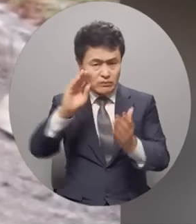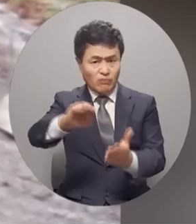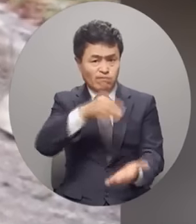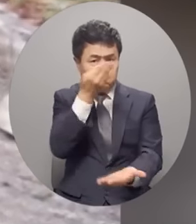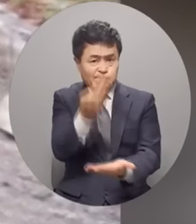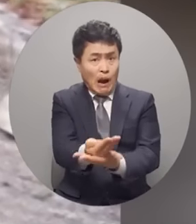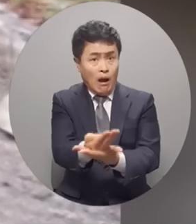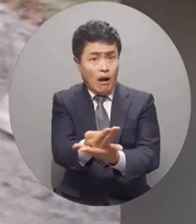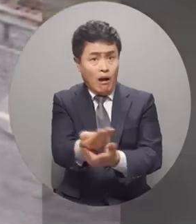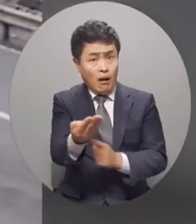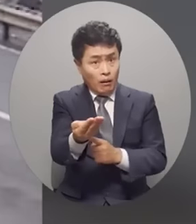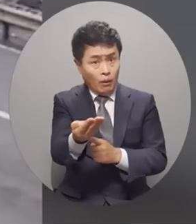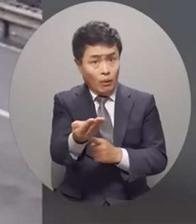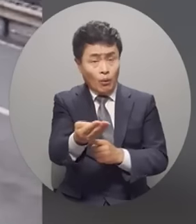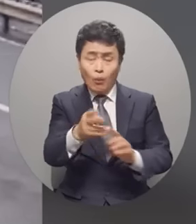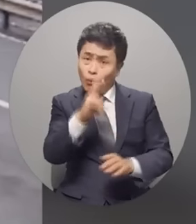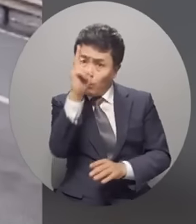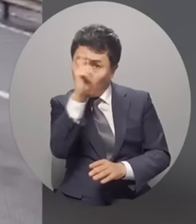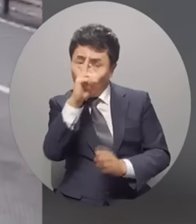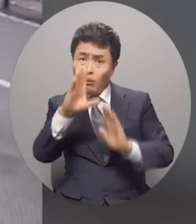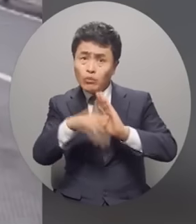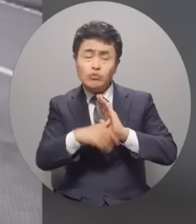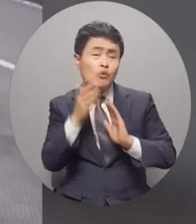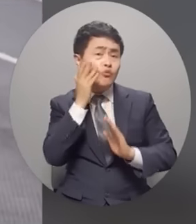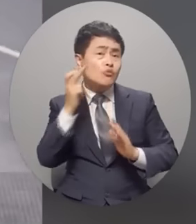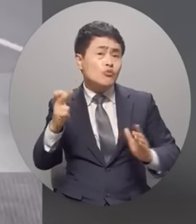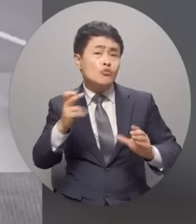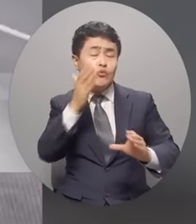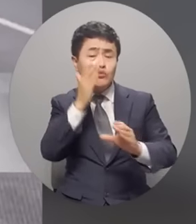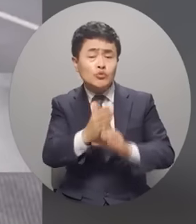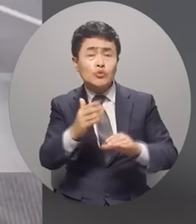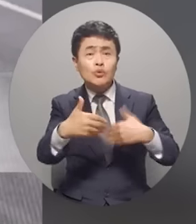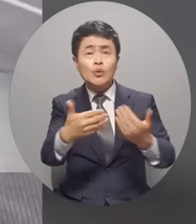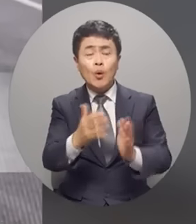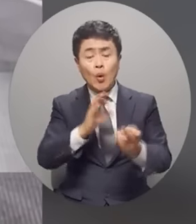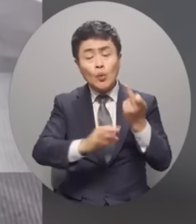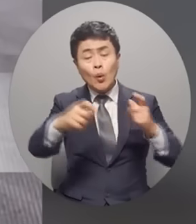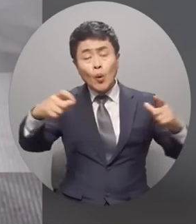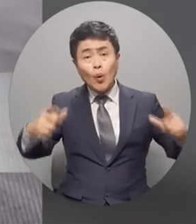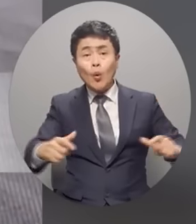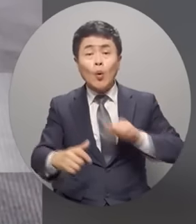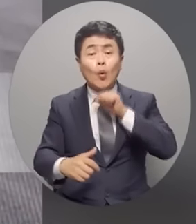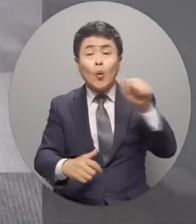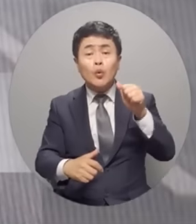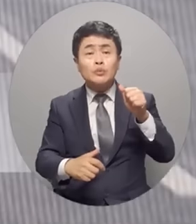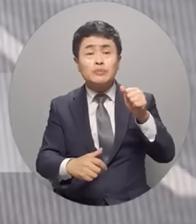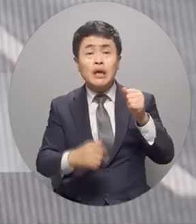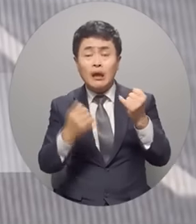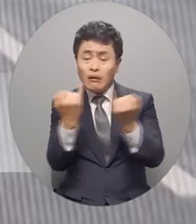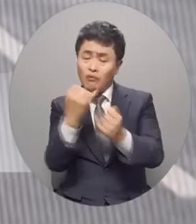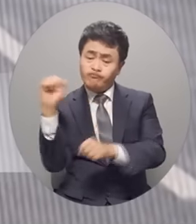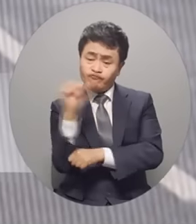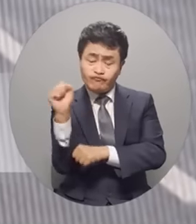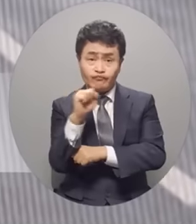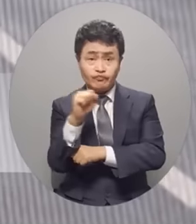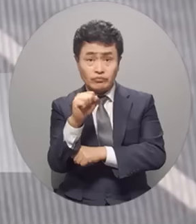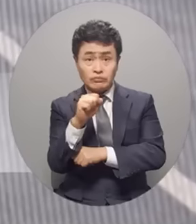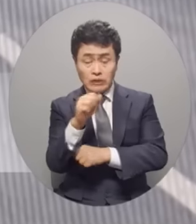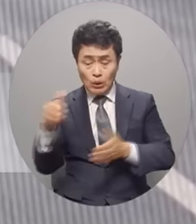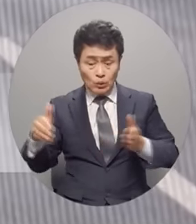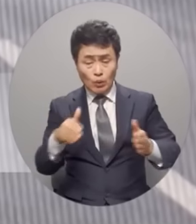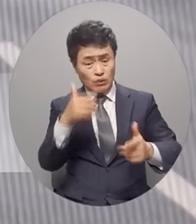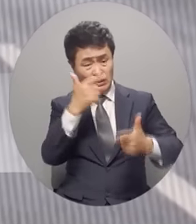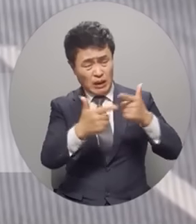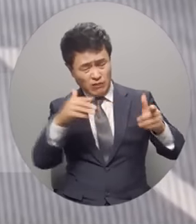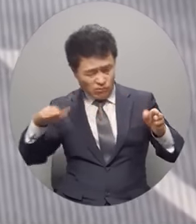뒤집혔습니다 오늘 정오쯤 울산시 중구 동남동 50대 여성이 몰던 승용차가 도로와 가로수를